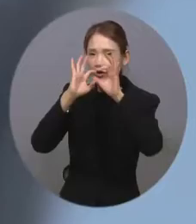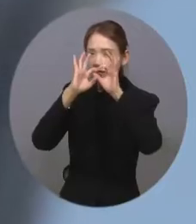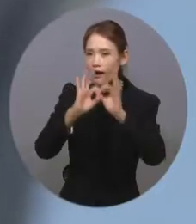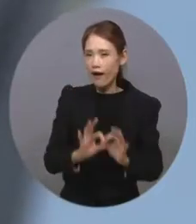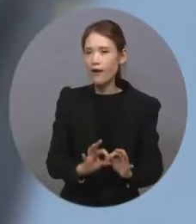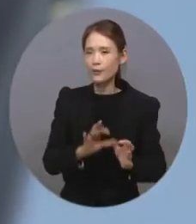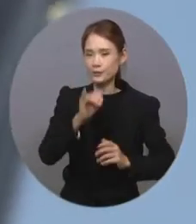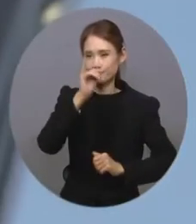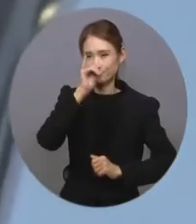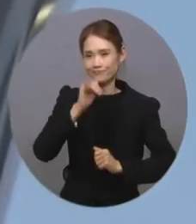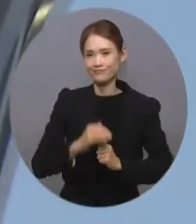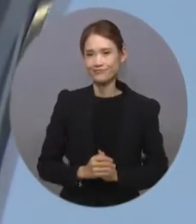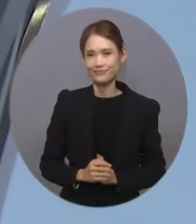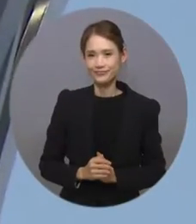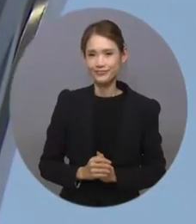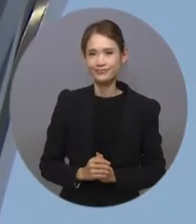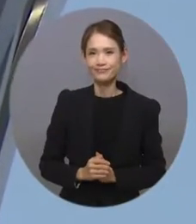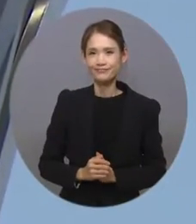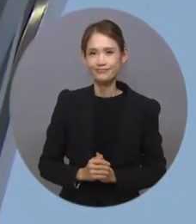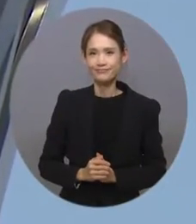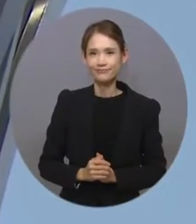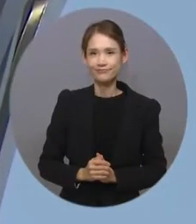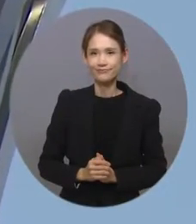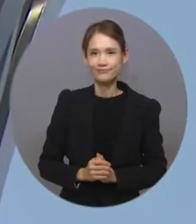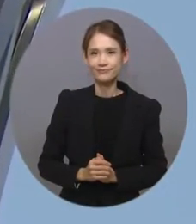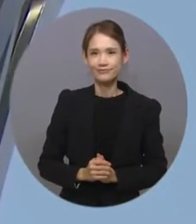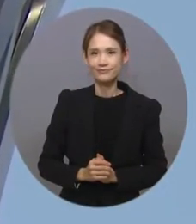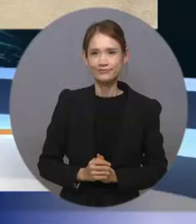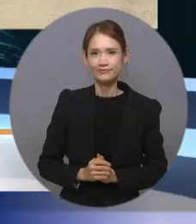예정입니다. 복지TV 뉴스 박선용입니다.